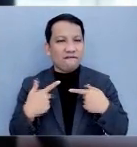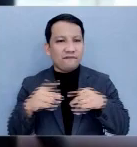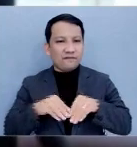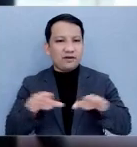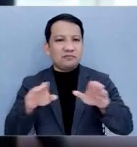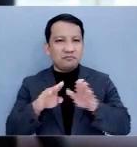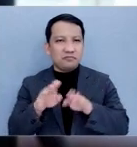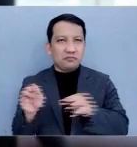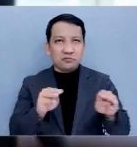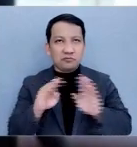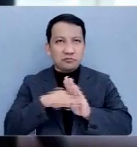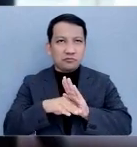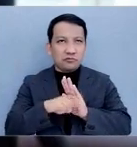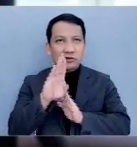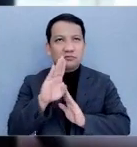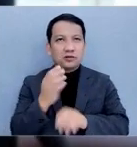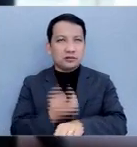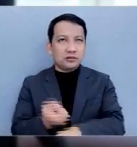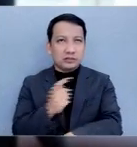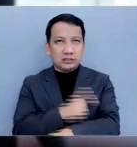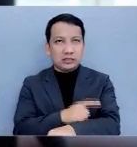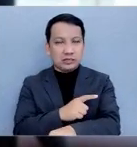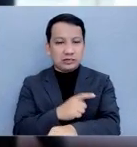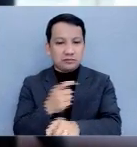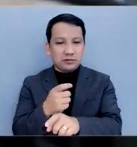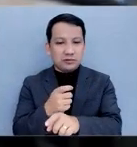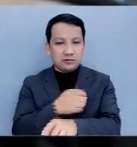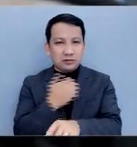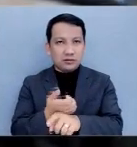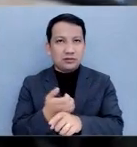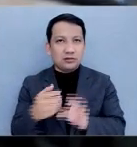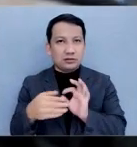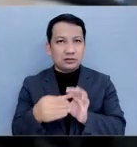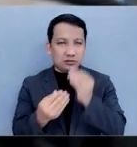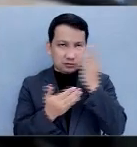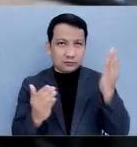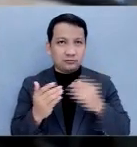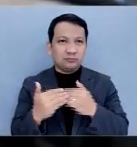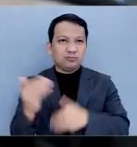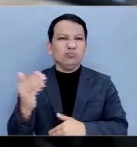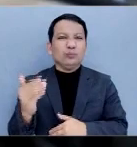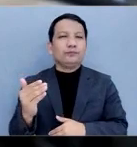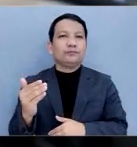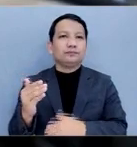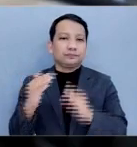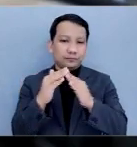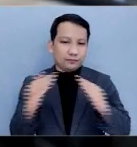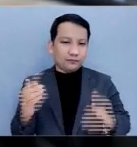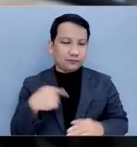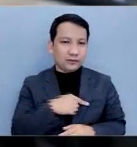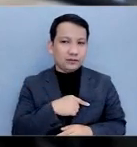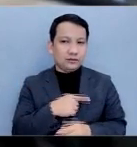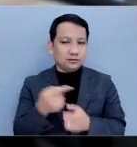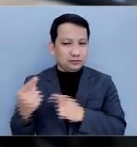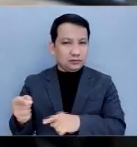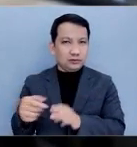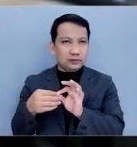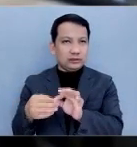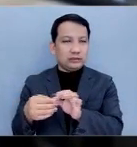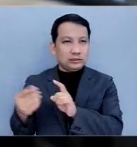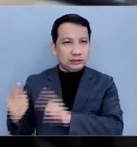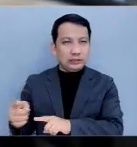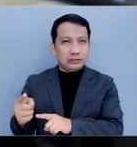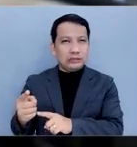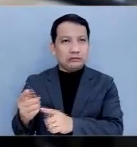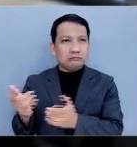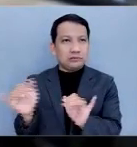na energy prices. So may uptake, maraming households yung apektado dun eh. No? Pati